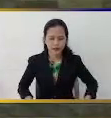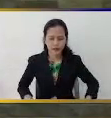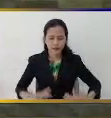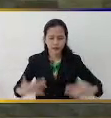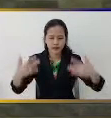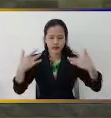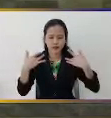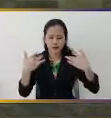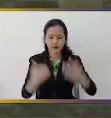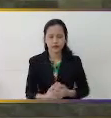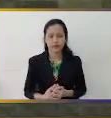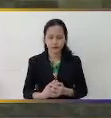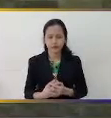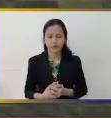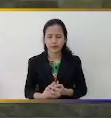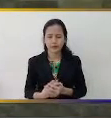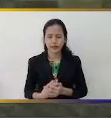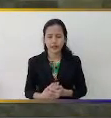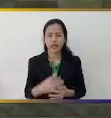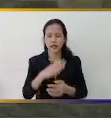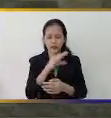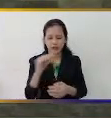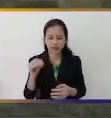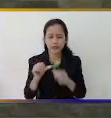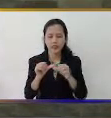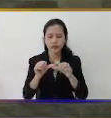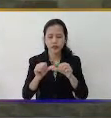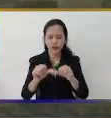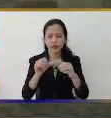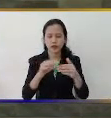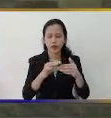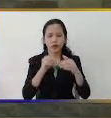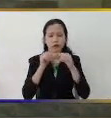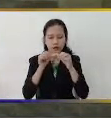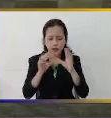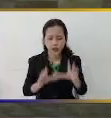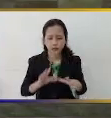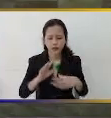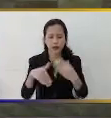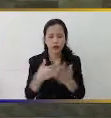pong puso't isipan. At kayo po ang patuloy po na manguna sa buong pananambahan po